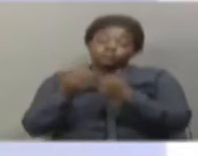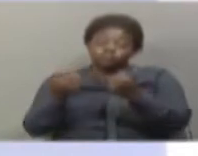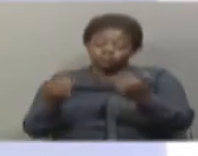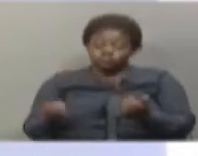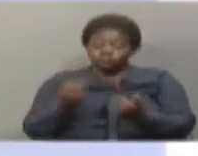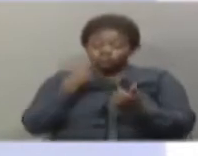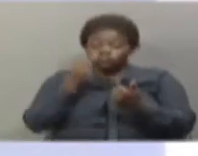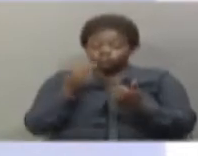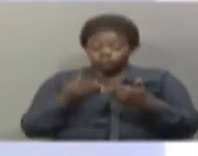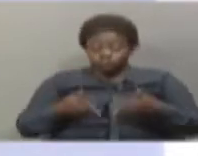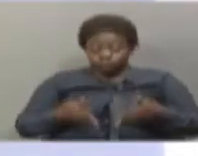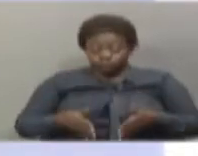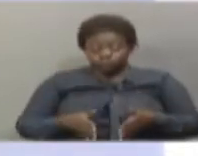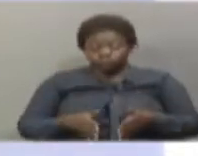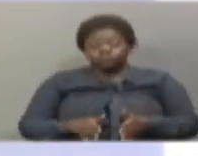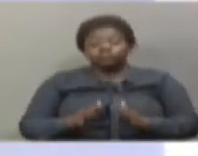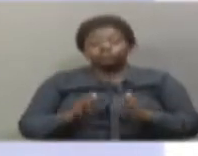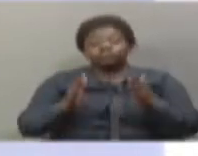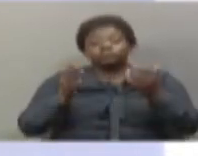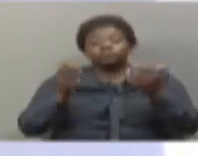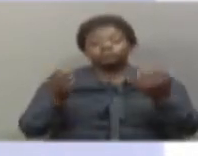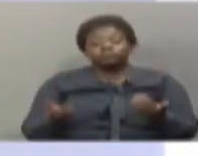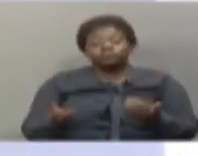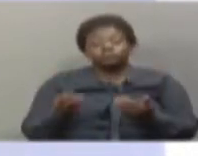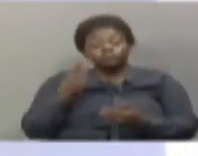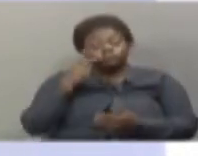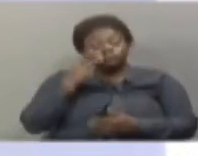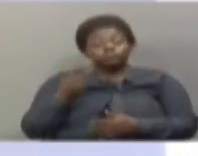tuzadde tulina okulengera